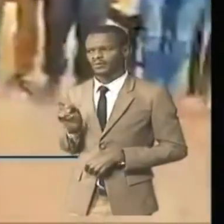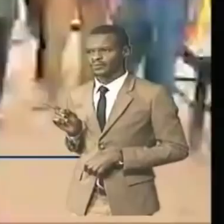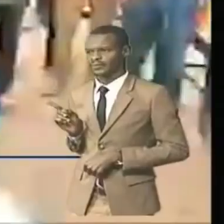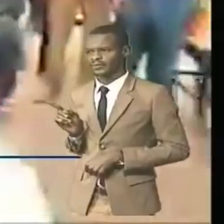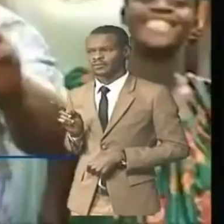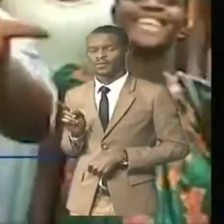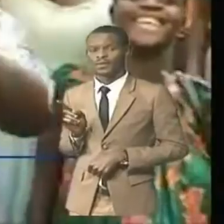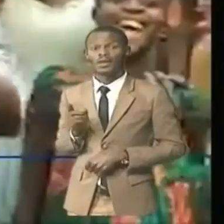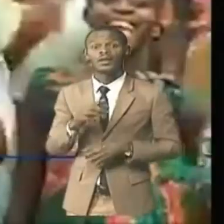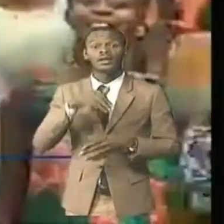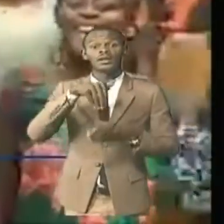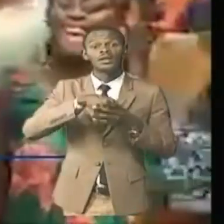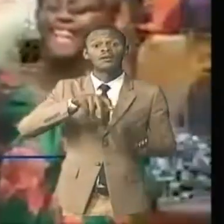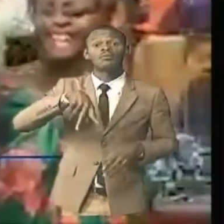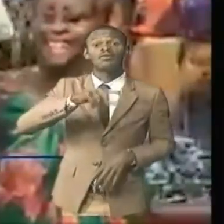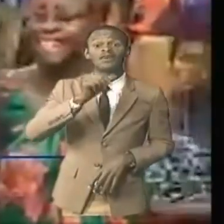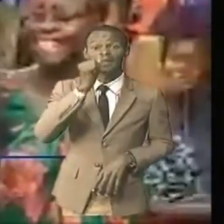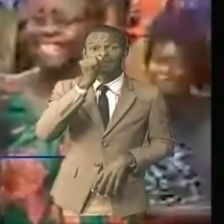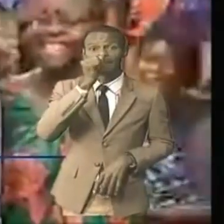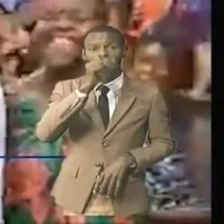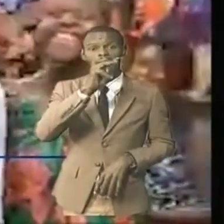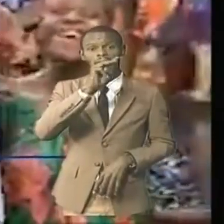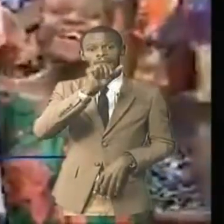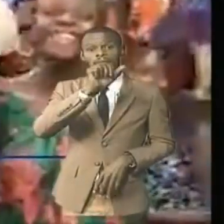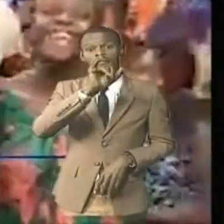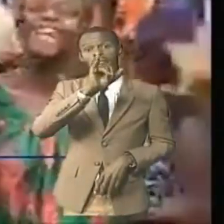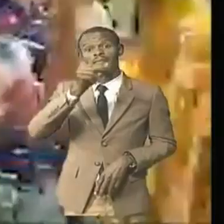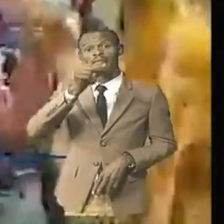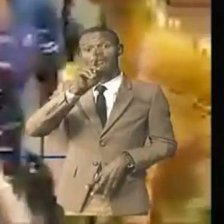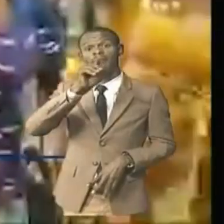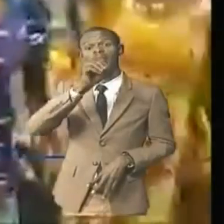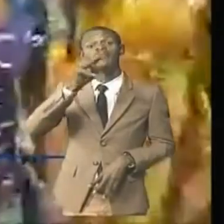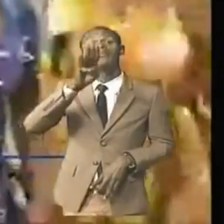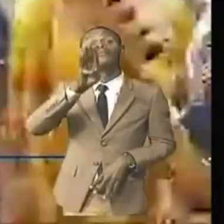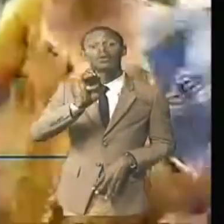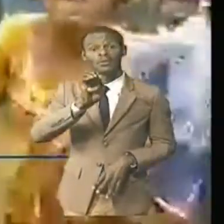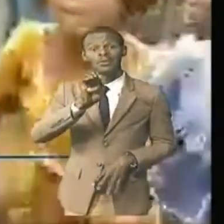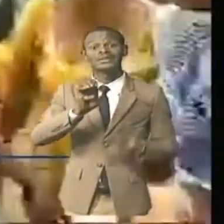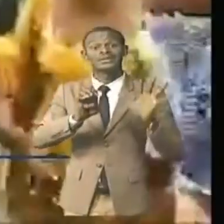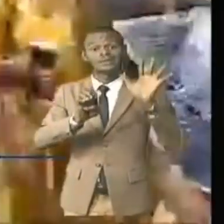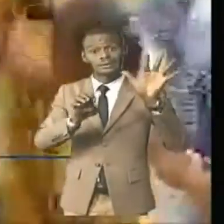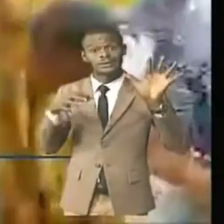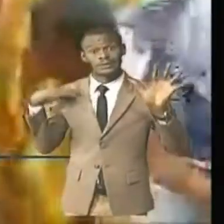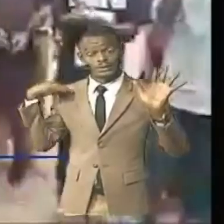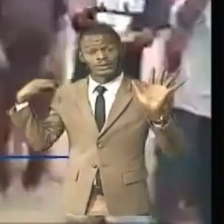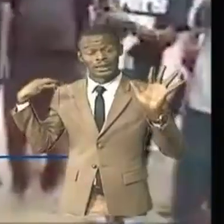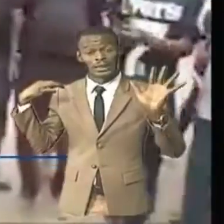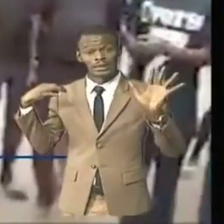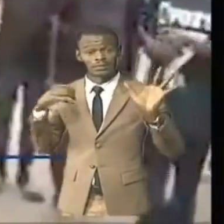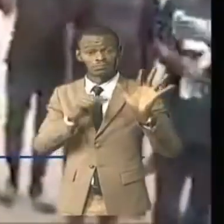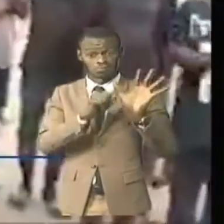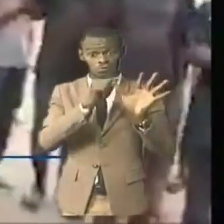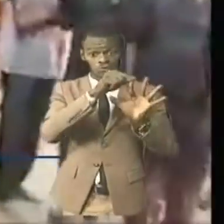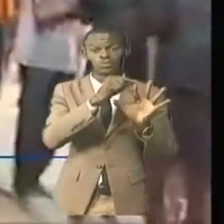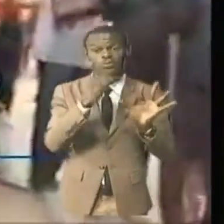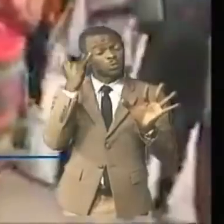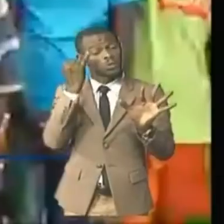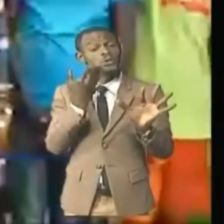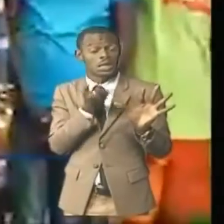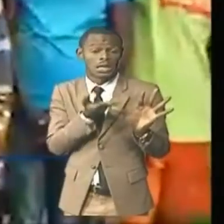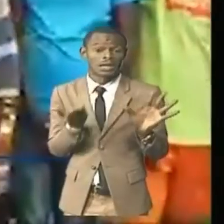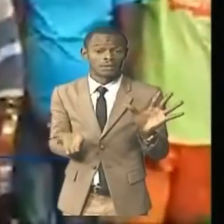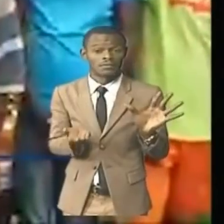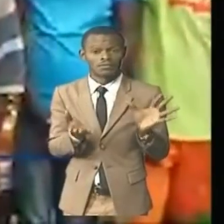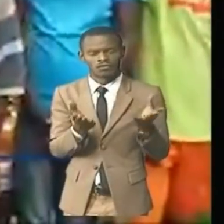de Maïndombé. 5 candidats sont en lice. Chacun vient avec un projet ou programme pour développer cette